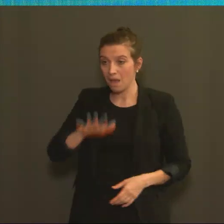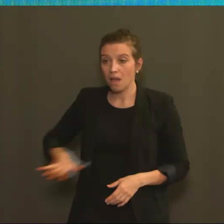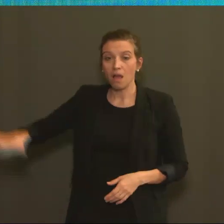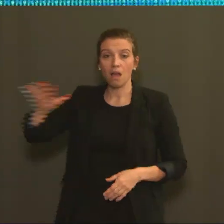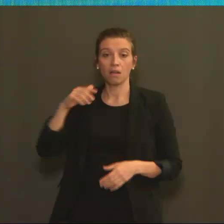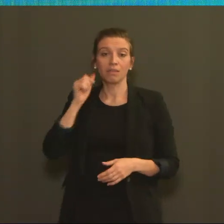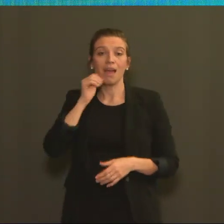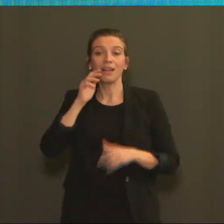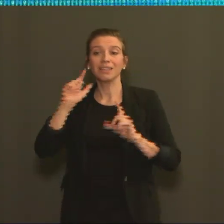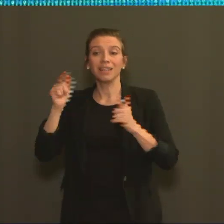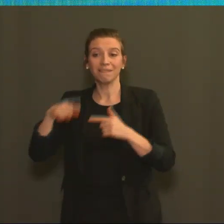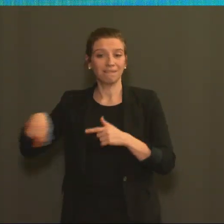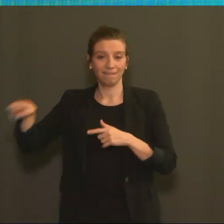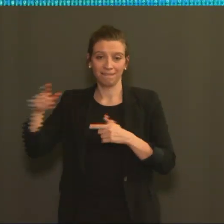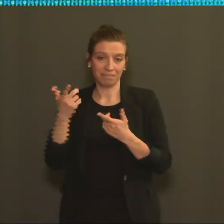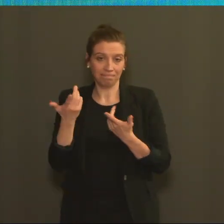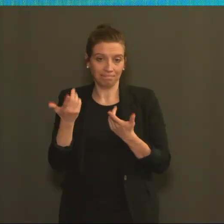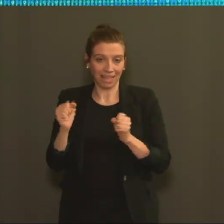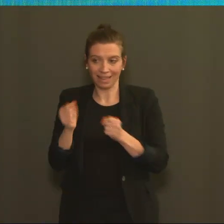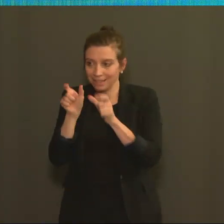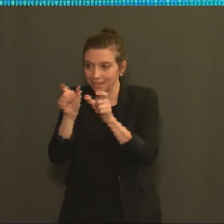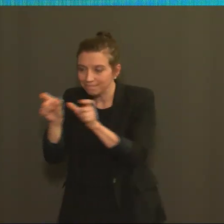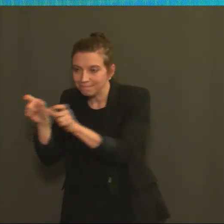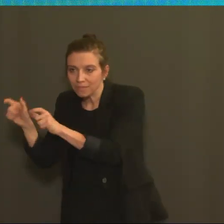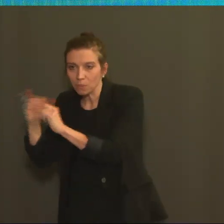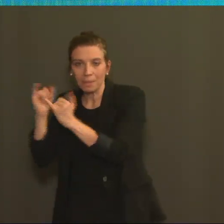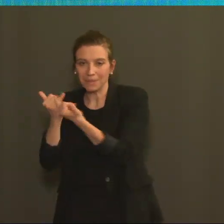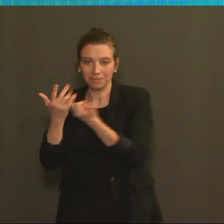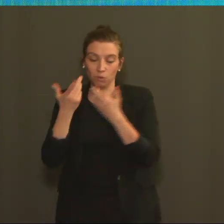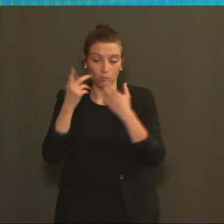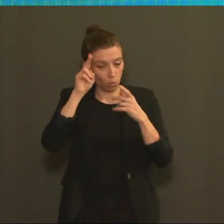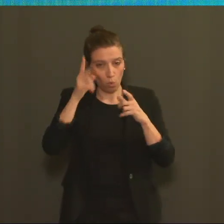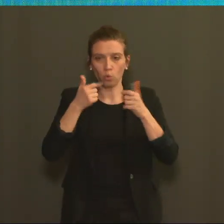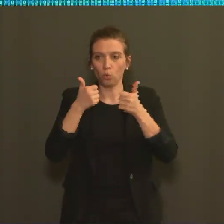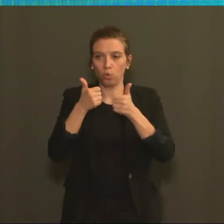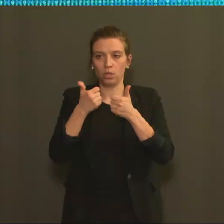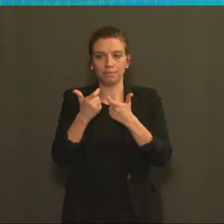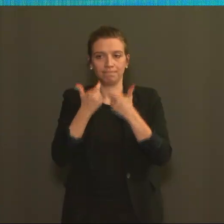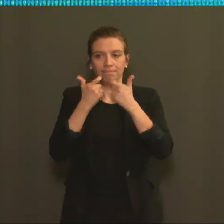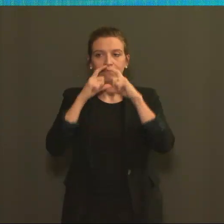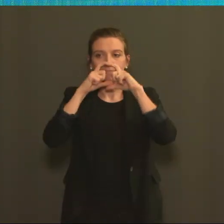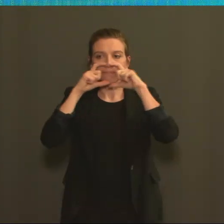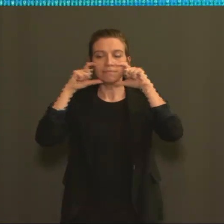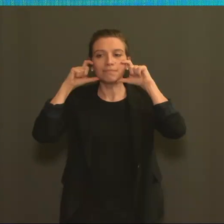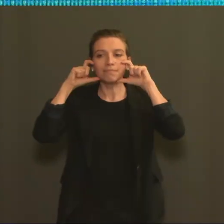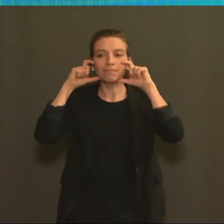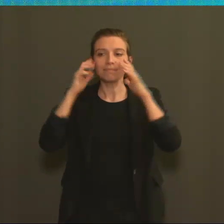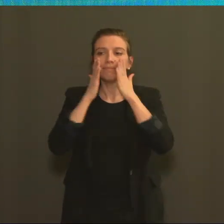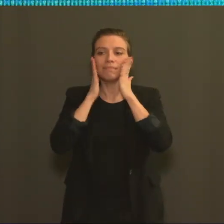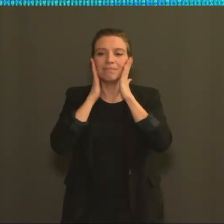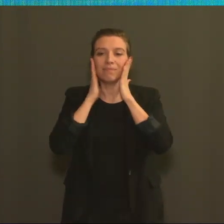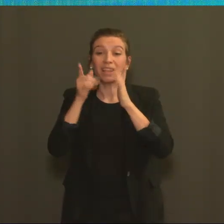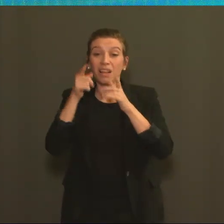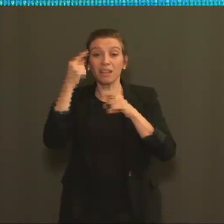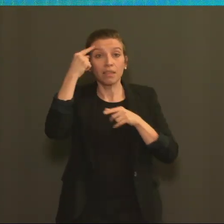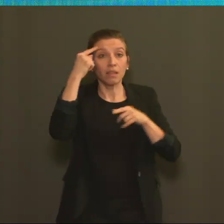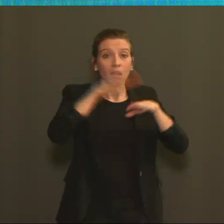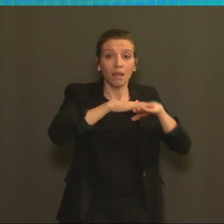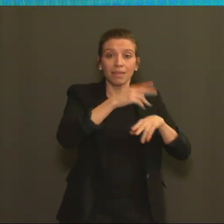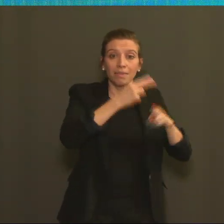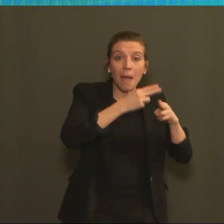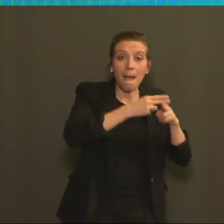dat we dragen dat is dat een masker ook niet de veiligheidsafstand kan vervangen anderhalve meter